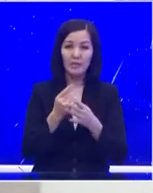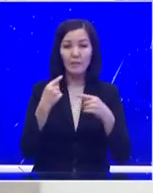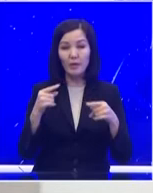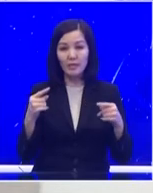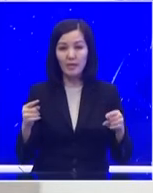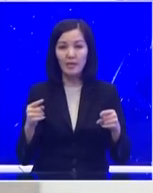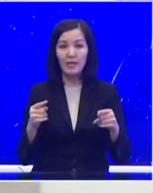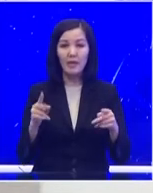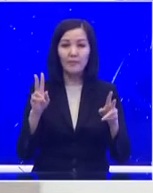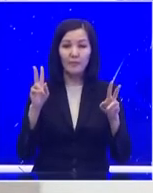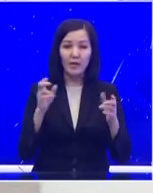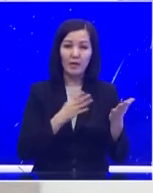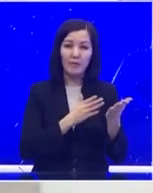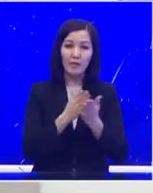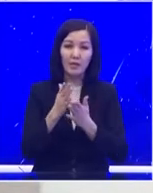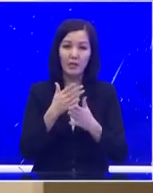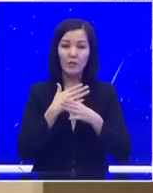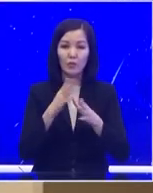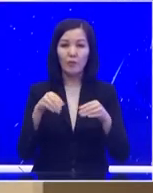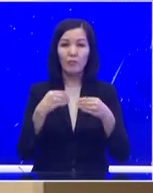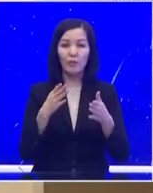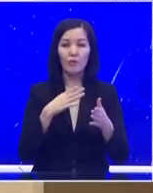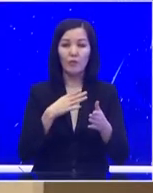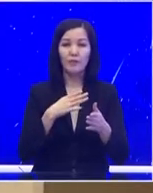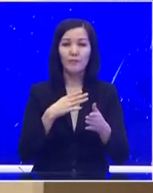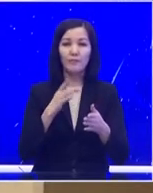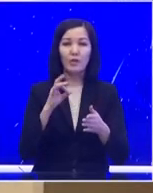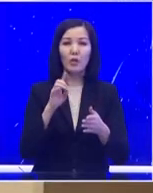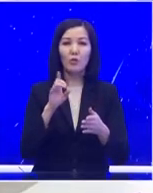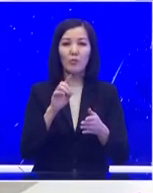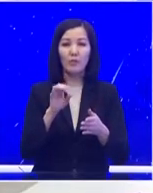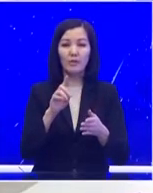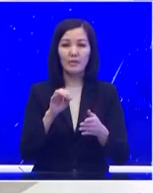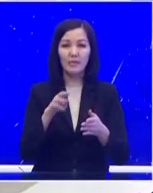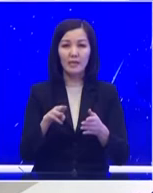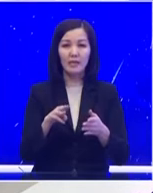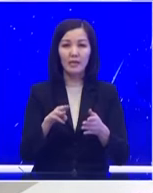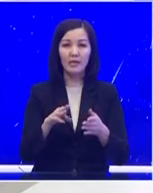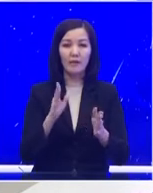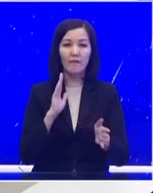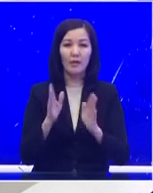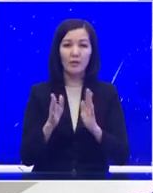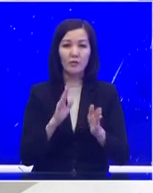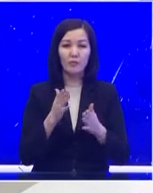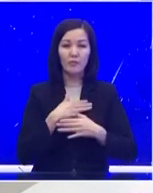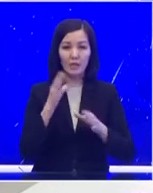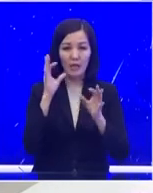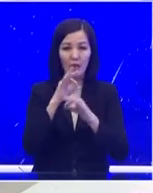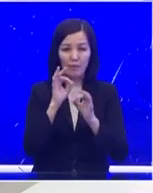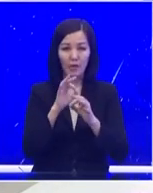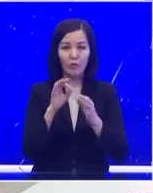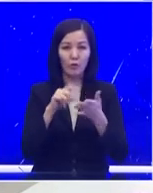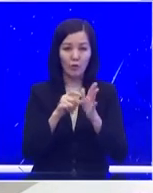да салалардағы өзінің септігін тигізу. RoboZ клубының волонтерлары біздің лабораторияға келіп, өздері